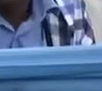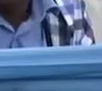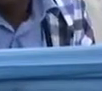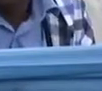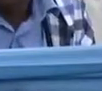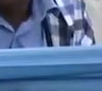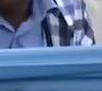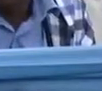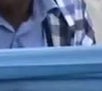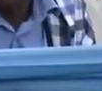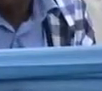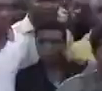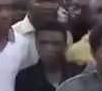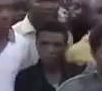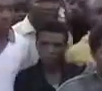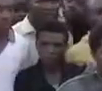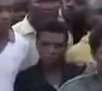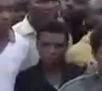bagutuye